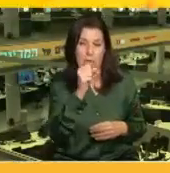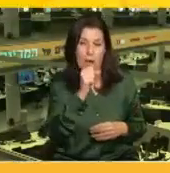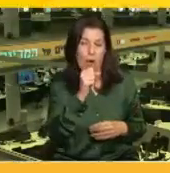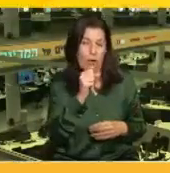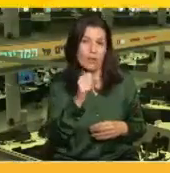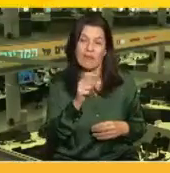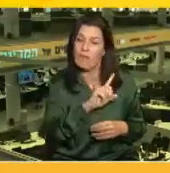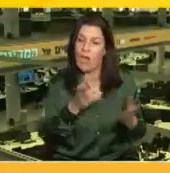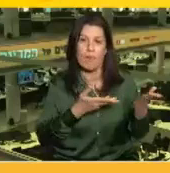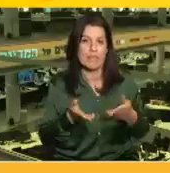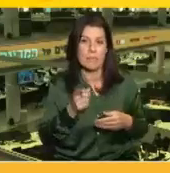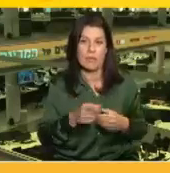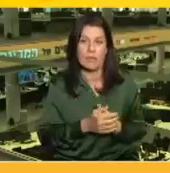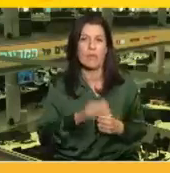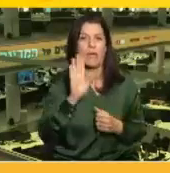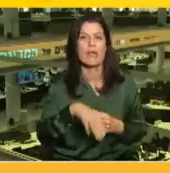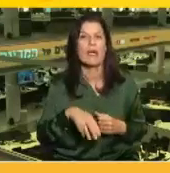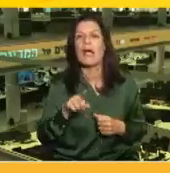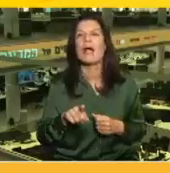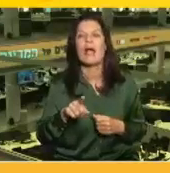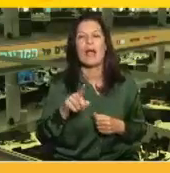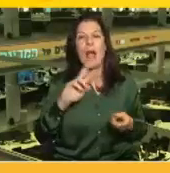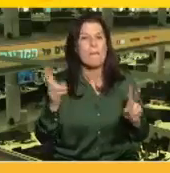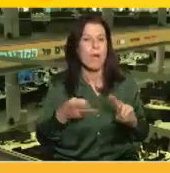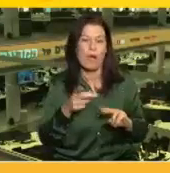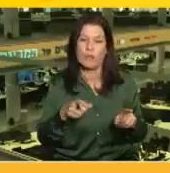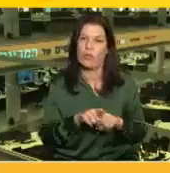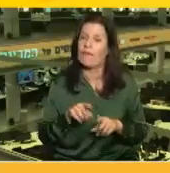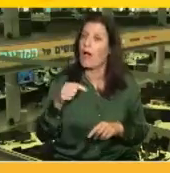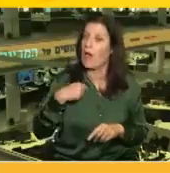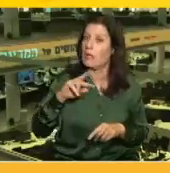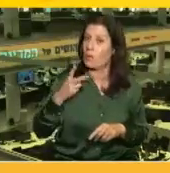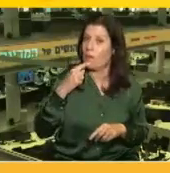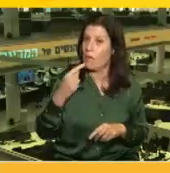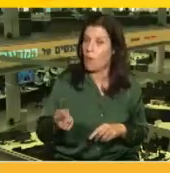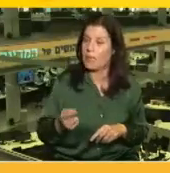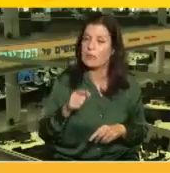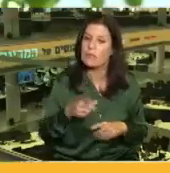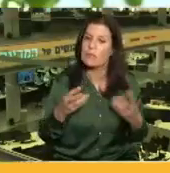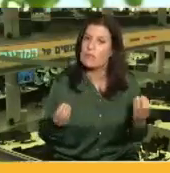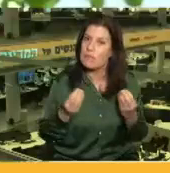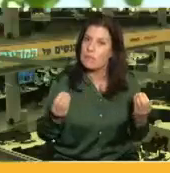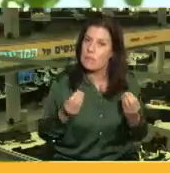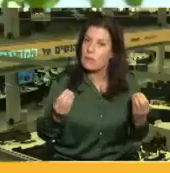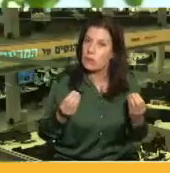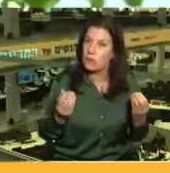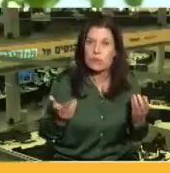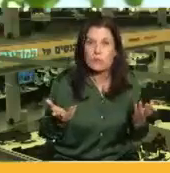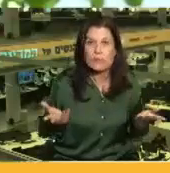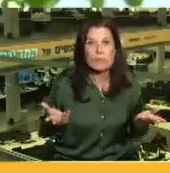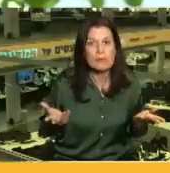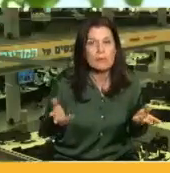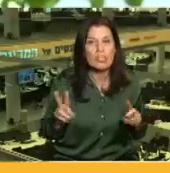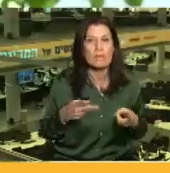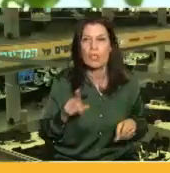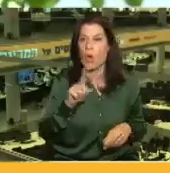אותם. גם מיק ג'אגר, רדיוהד, הם מבוגרים יותר. אבל אני רק אומרת, שוב, שזה משהו שזה לא נכון לא להתעסק